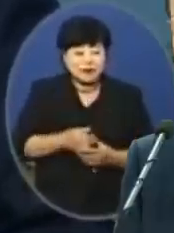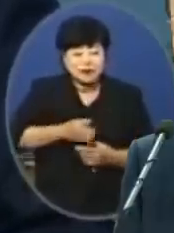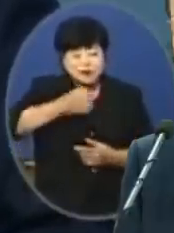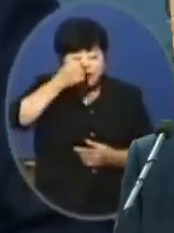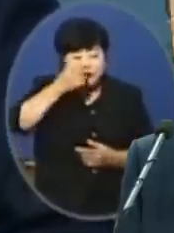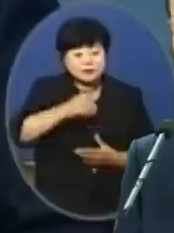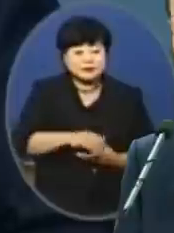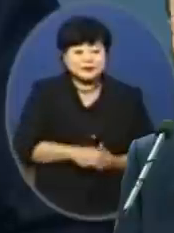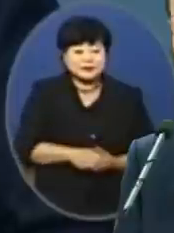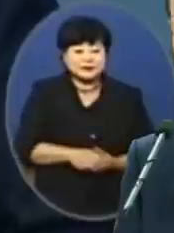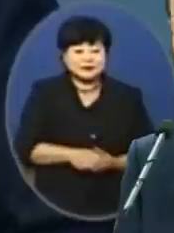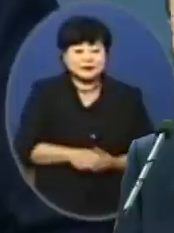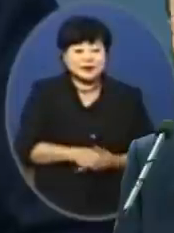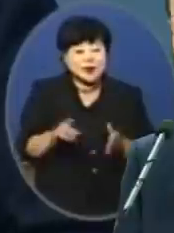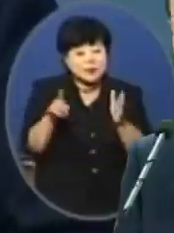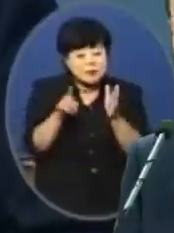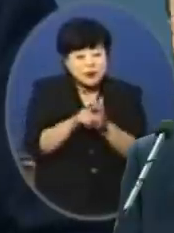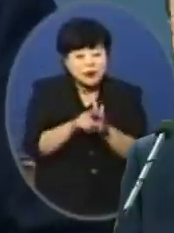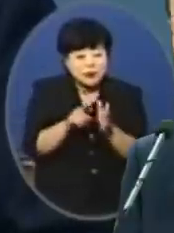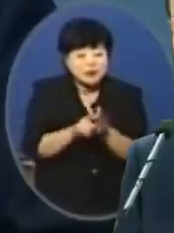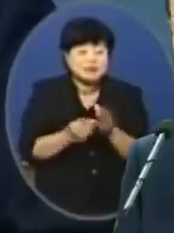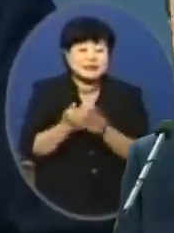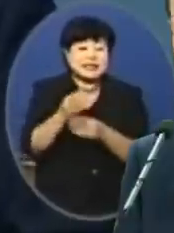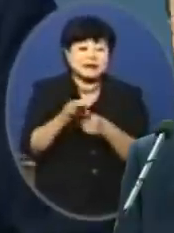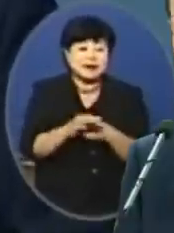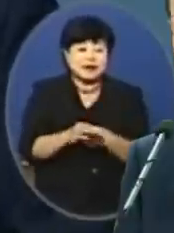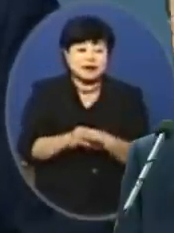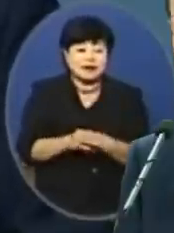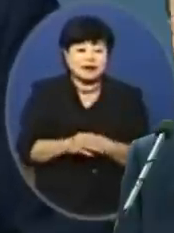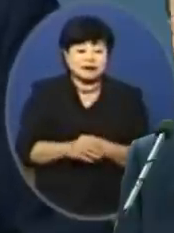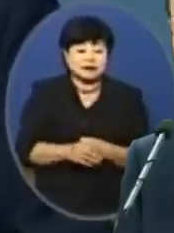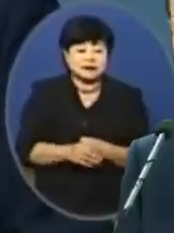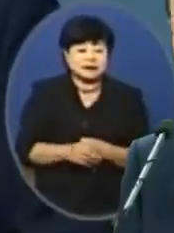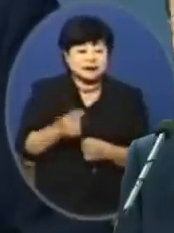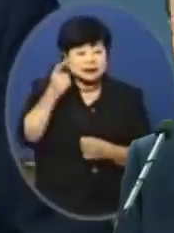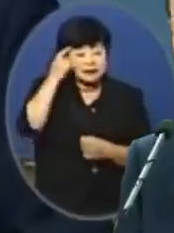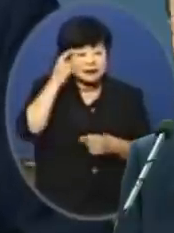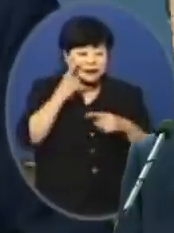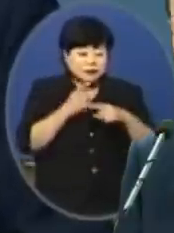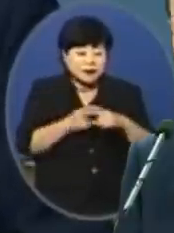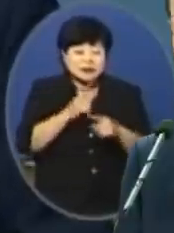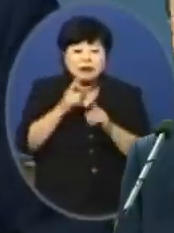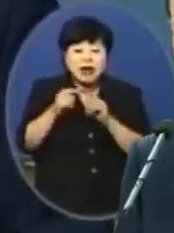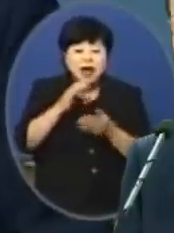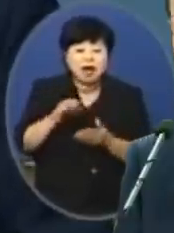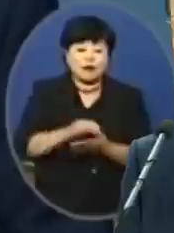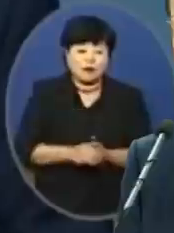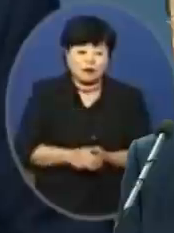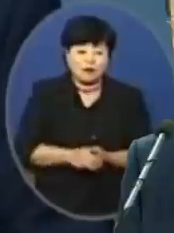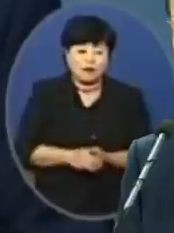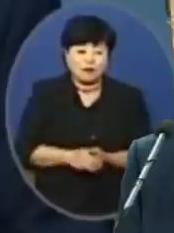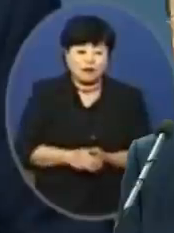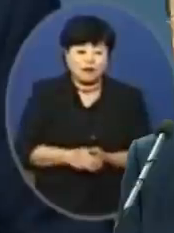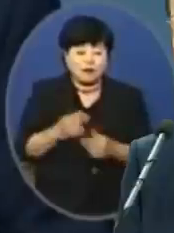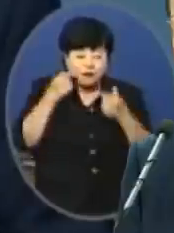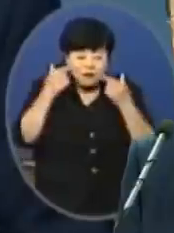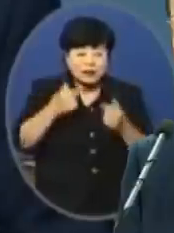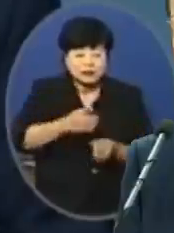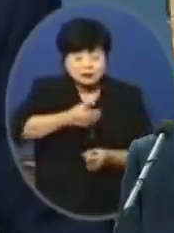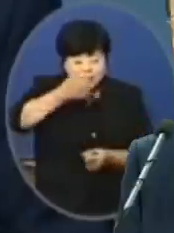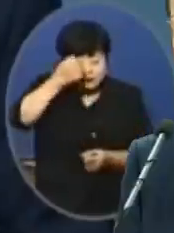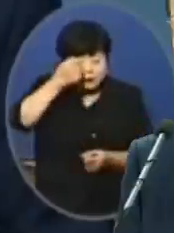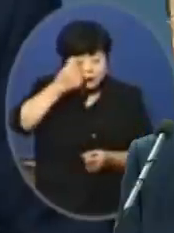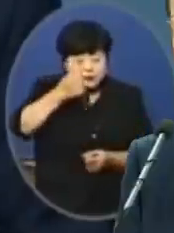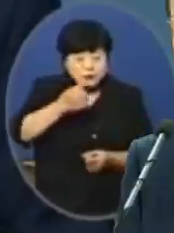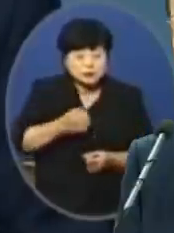꿈을 믿고 믿음이 생기면 긍정적으로 말하고 긍정적으로 말을 하거들랑 반드시